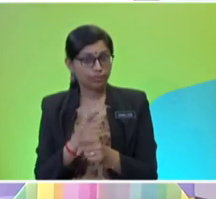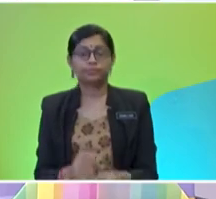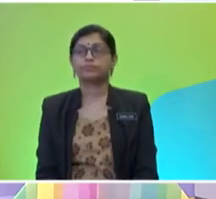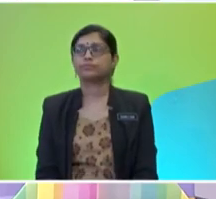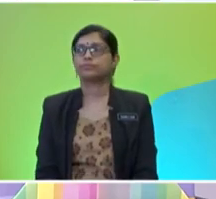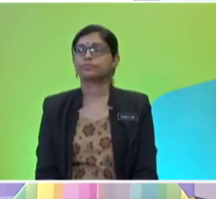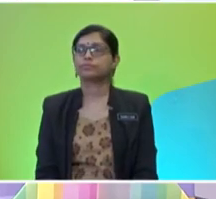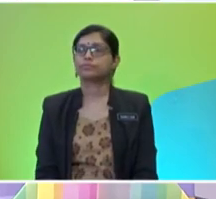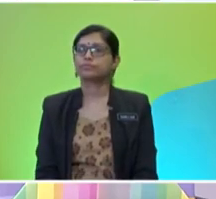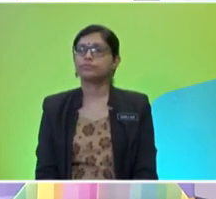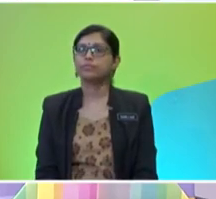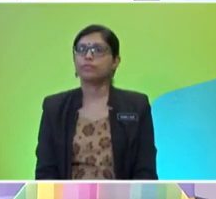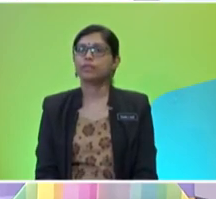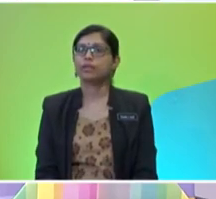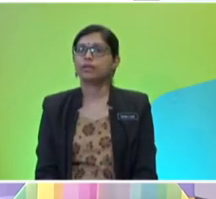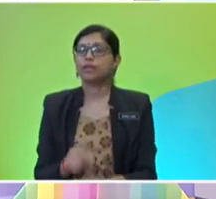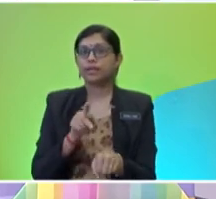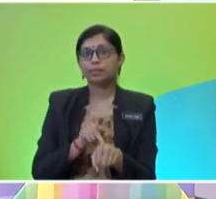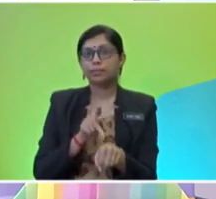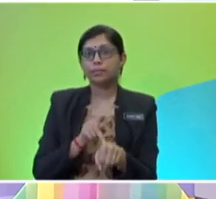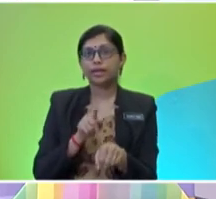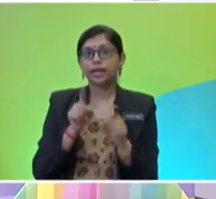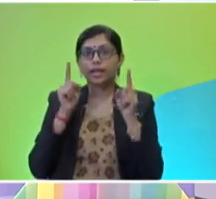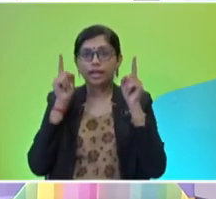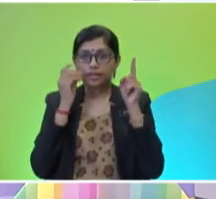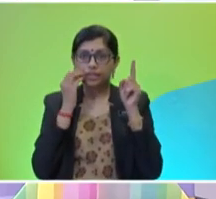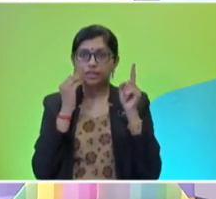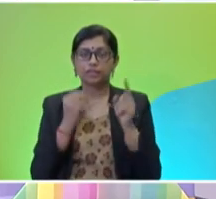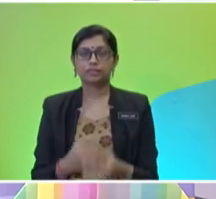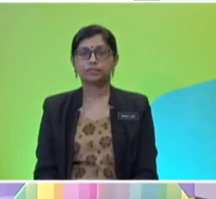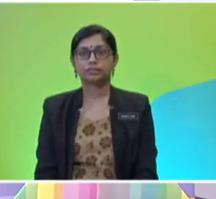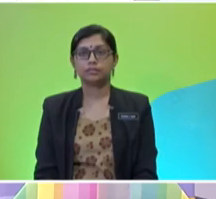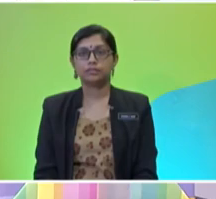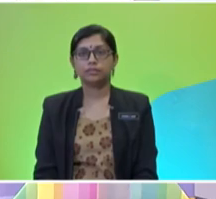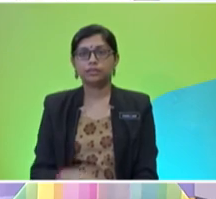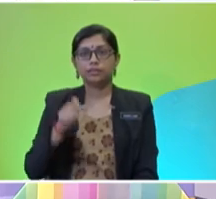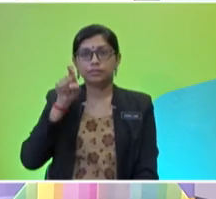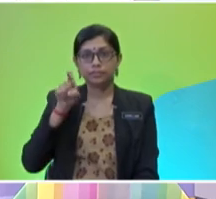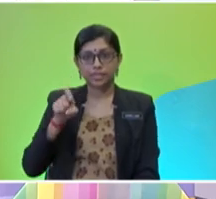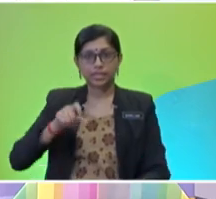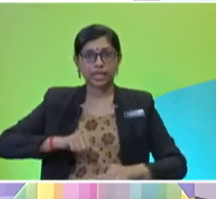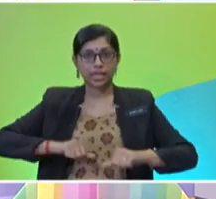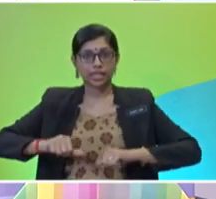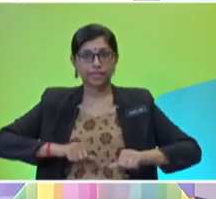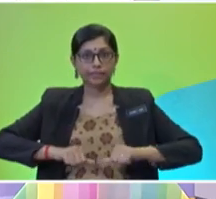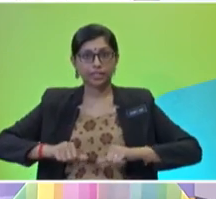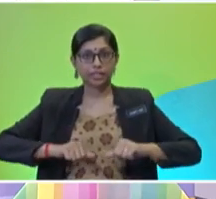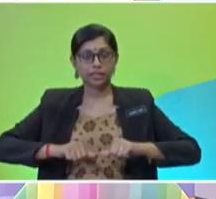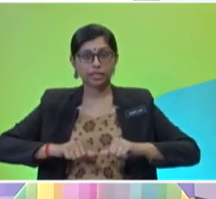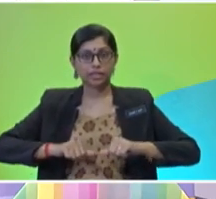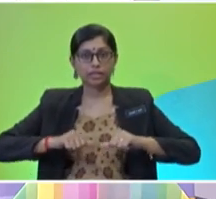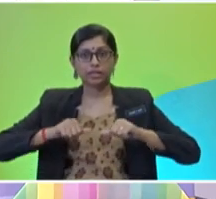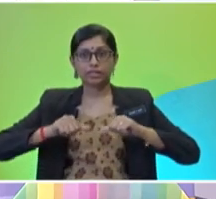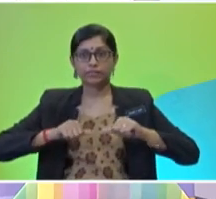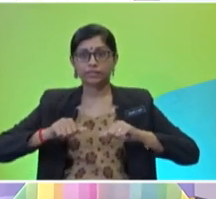pakaian ni, murid-murid kena tahu kan? Setiap pakaian ni mesti aktiviti dia kita kena lakukan dengan aktiviti